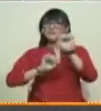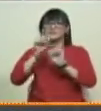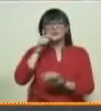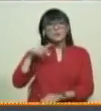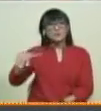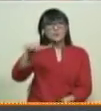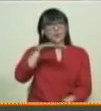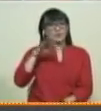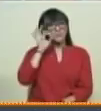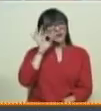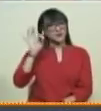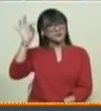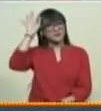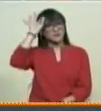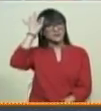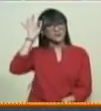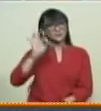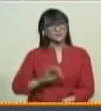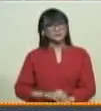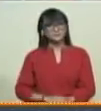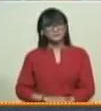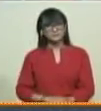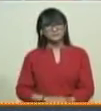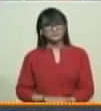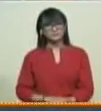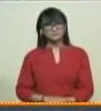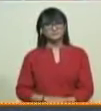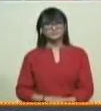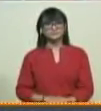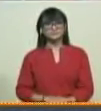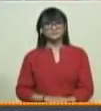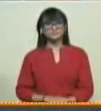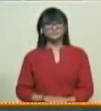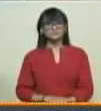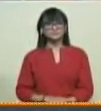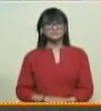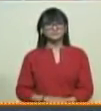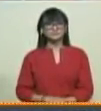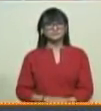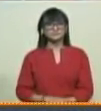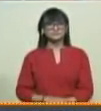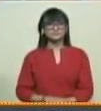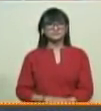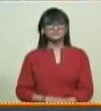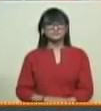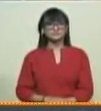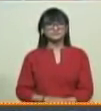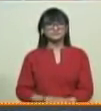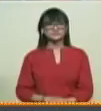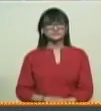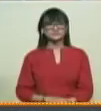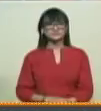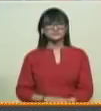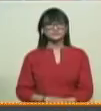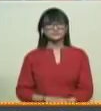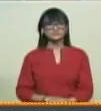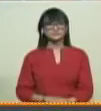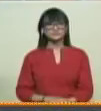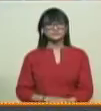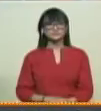palestino. Yarın İstanbul'da toplanacak olan İslam konferansına